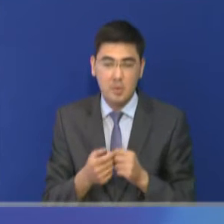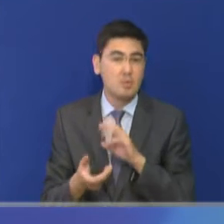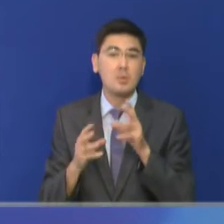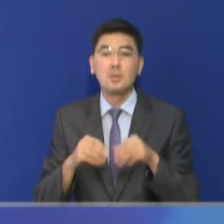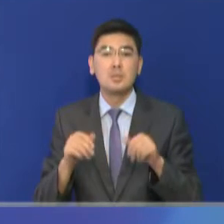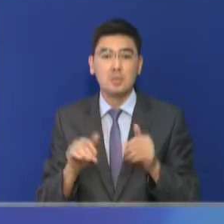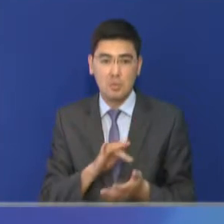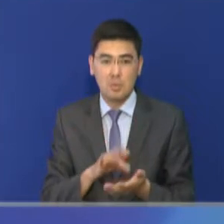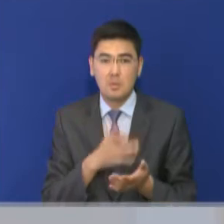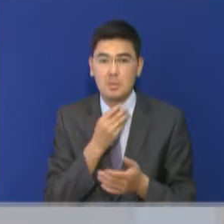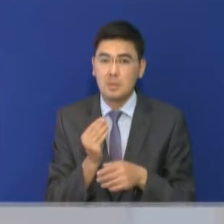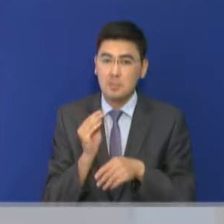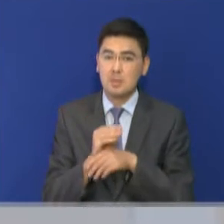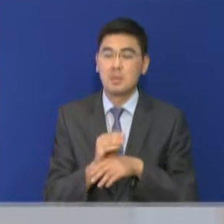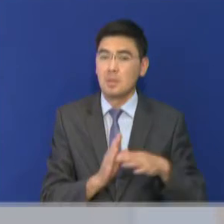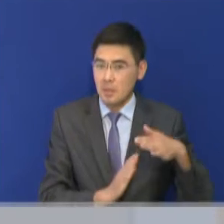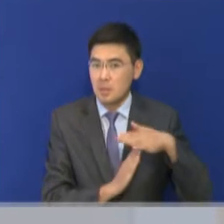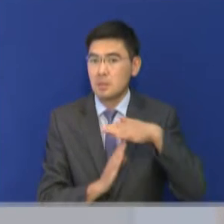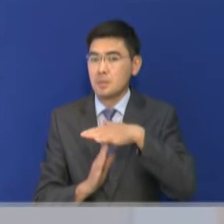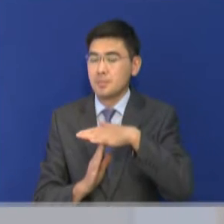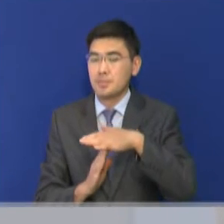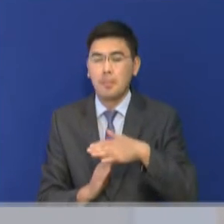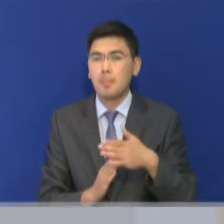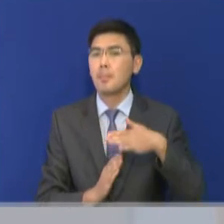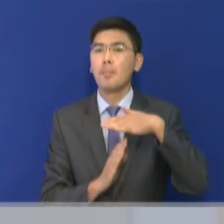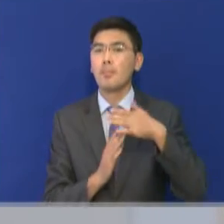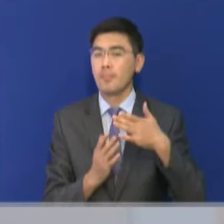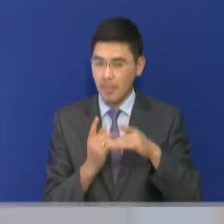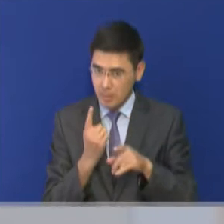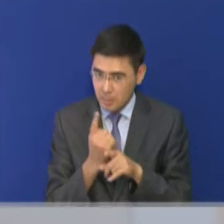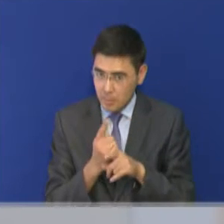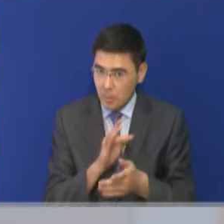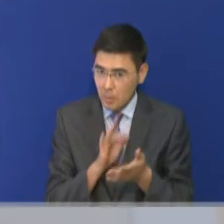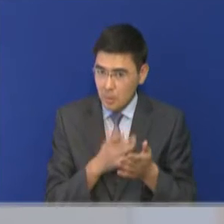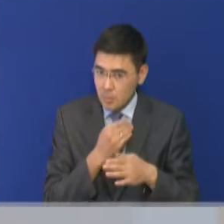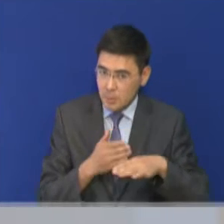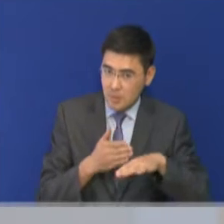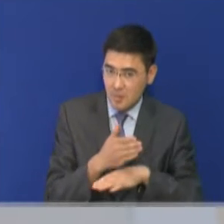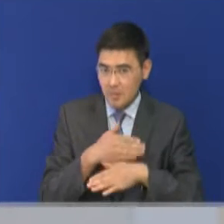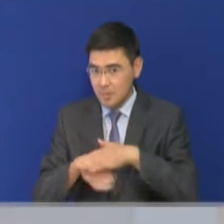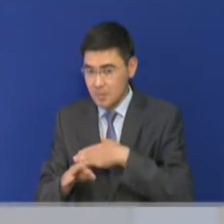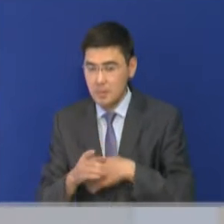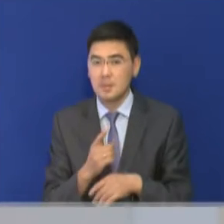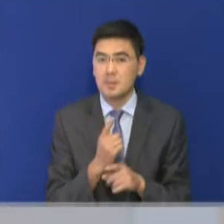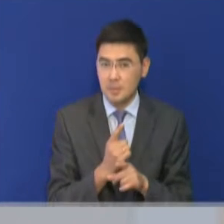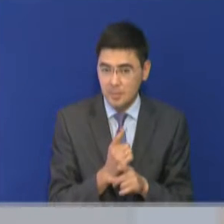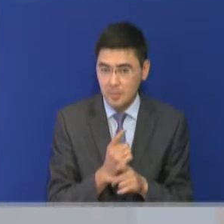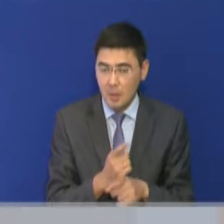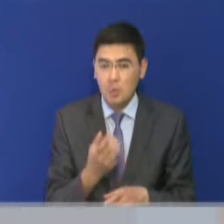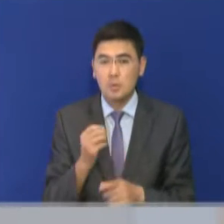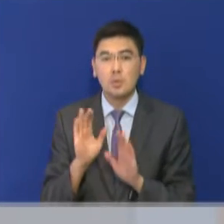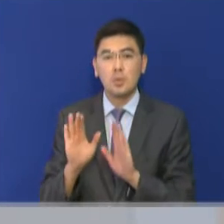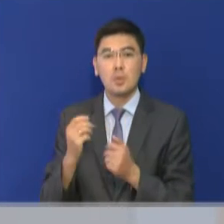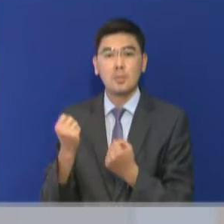карантинных мер в городе. Запрещается въезд и выезд за исключением зеленого коридора и